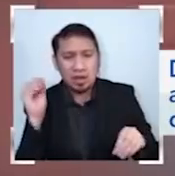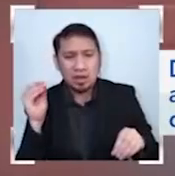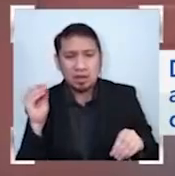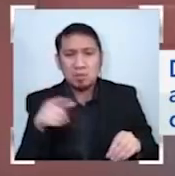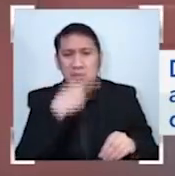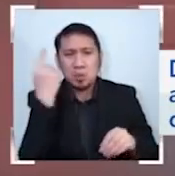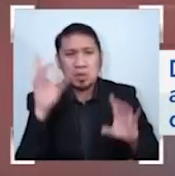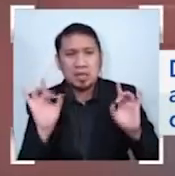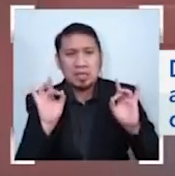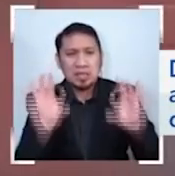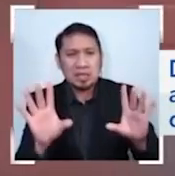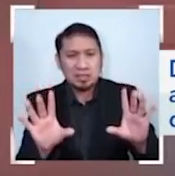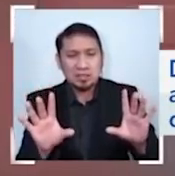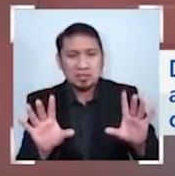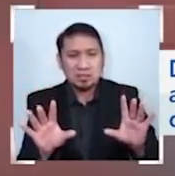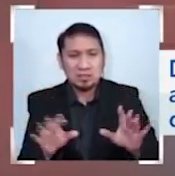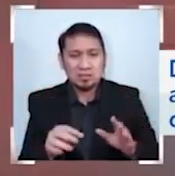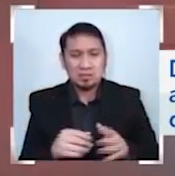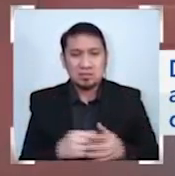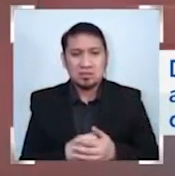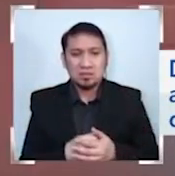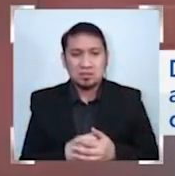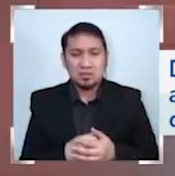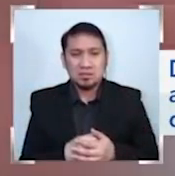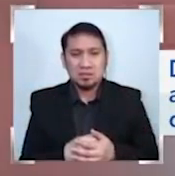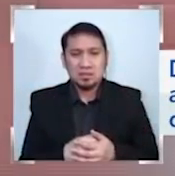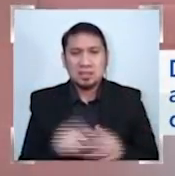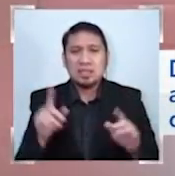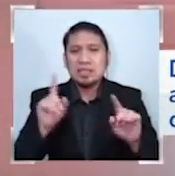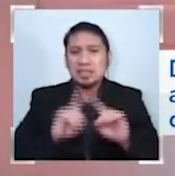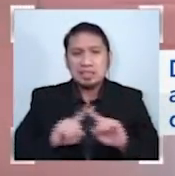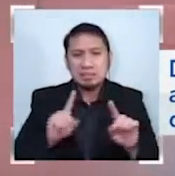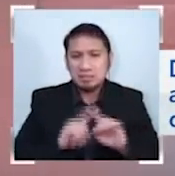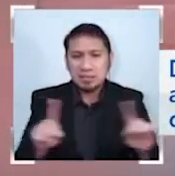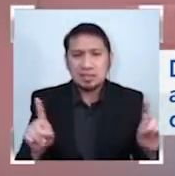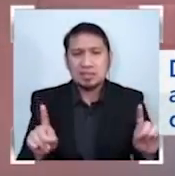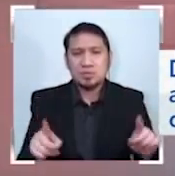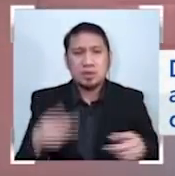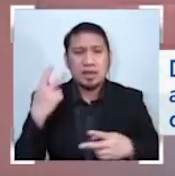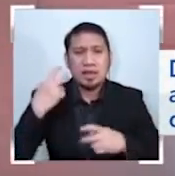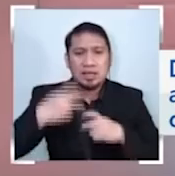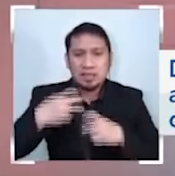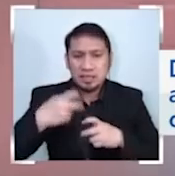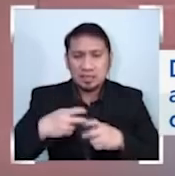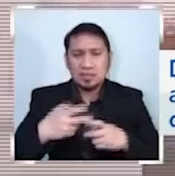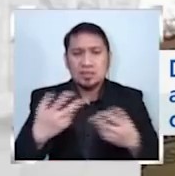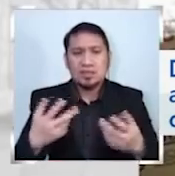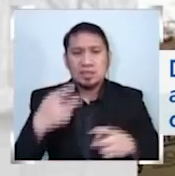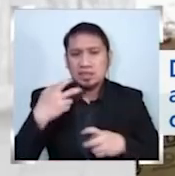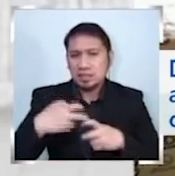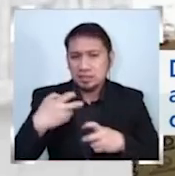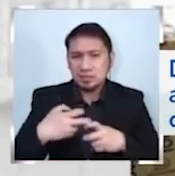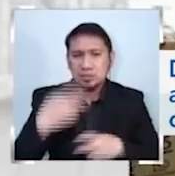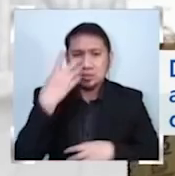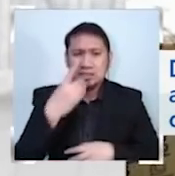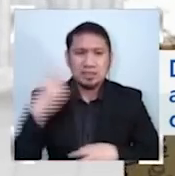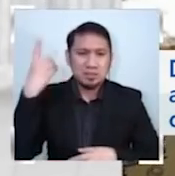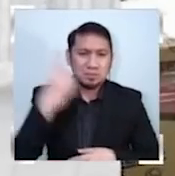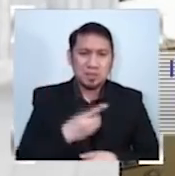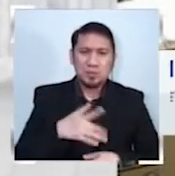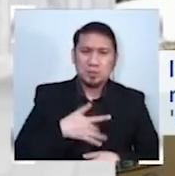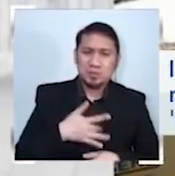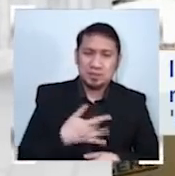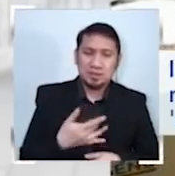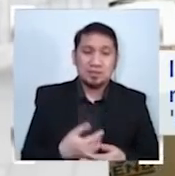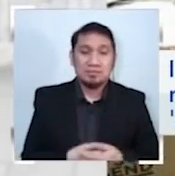ng lipunan. Iba kasi si Reba, hirap po talaga ng ganyan. Si Ella,